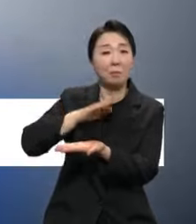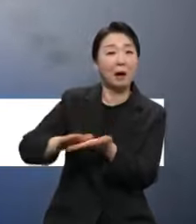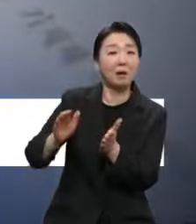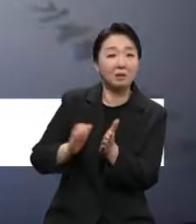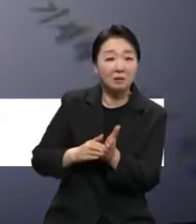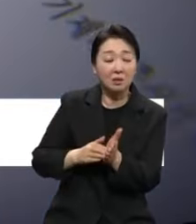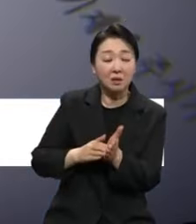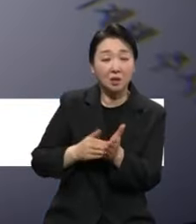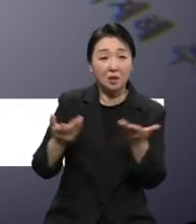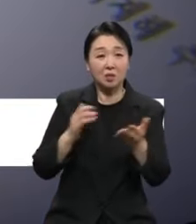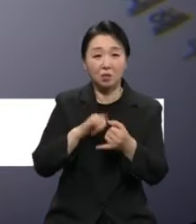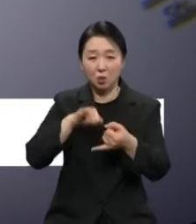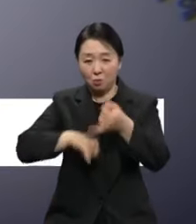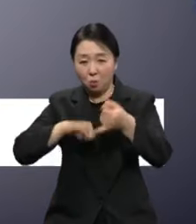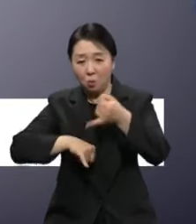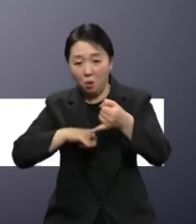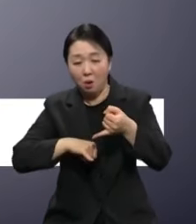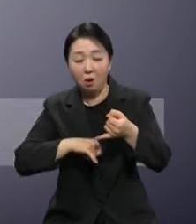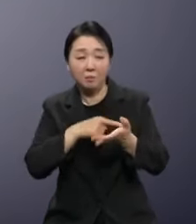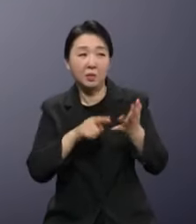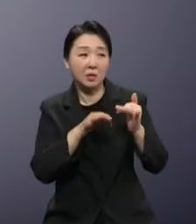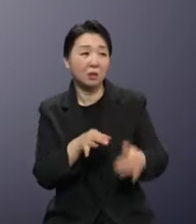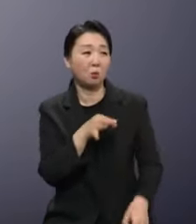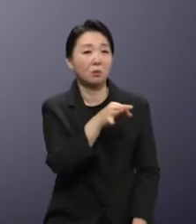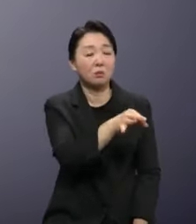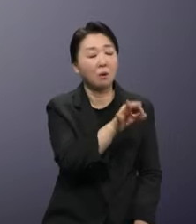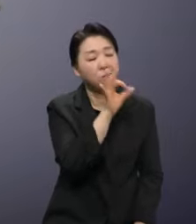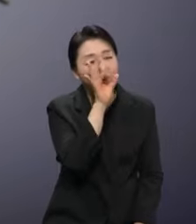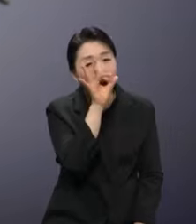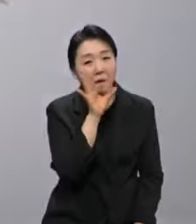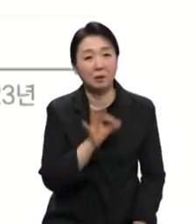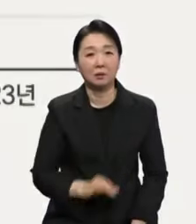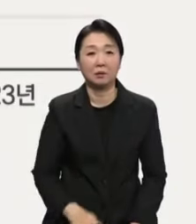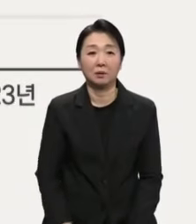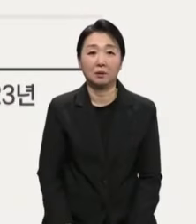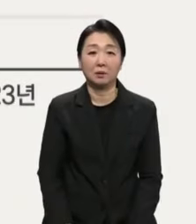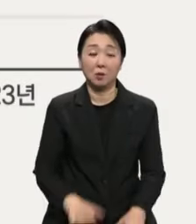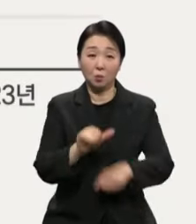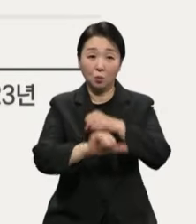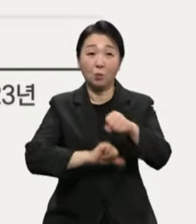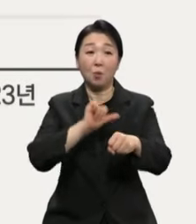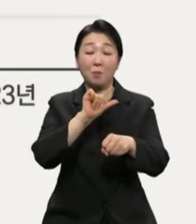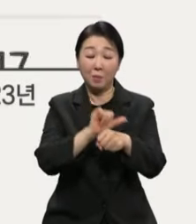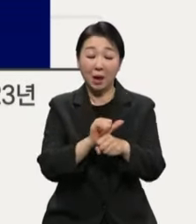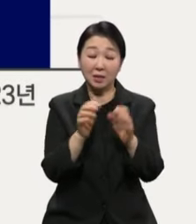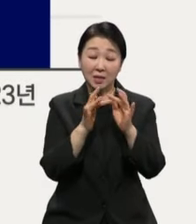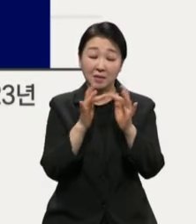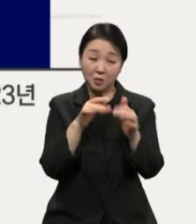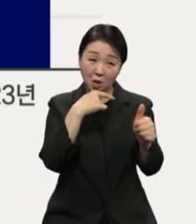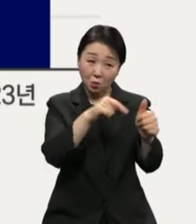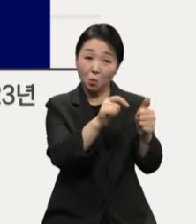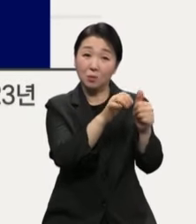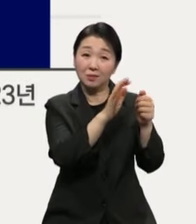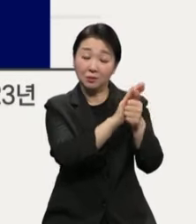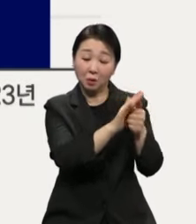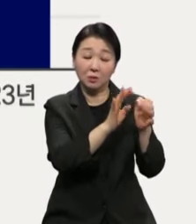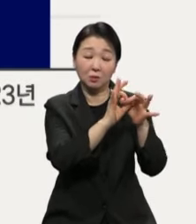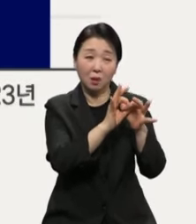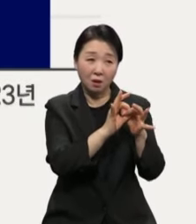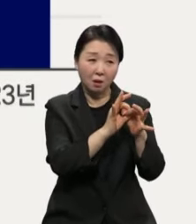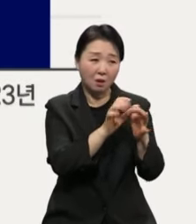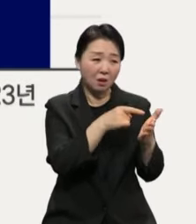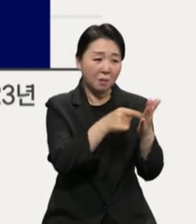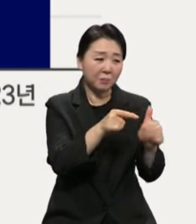있어 사실상 피해자에게 돌아갈 재산이 없는 걸로 파악됐습니다. 지난 5년 동안 이런 인터넷 교육 서비스 관련 피해 구제